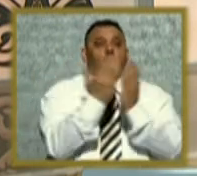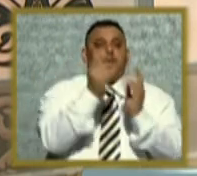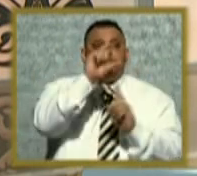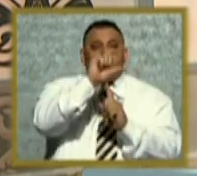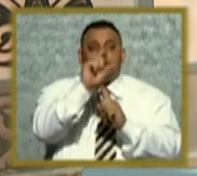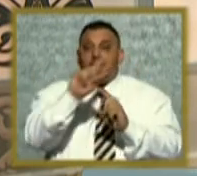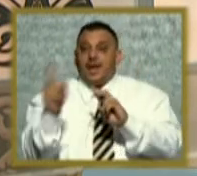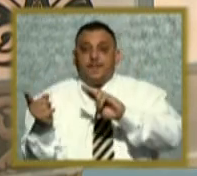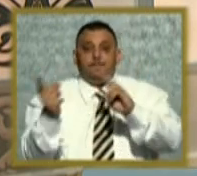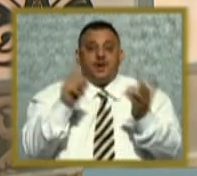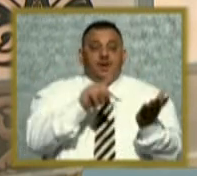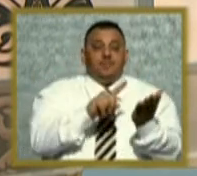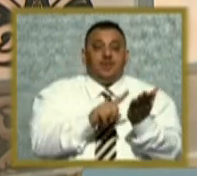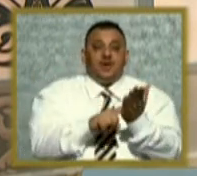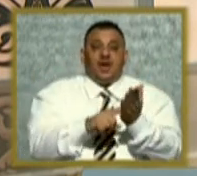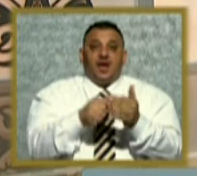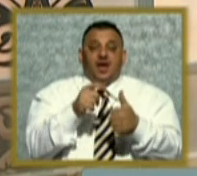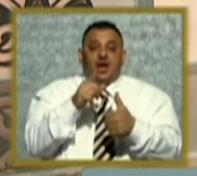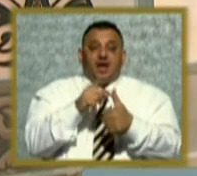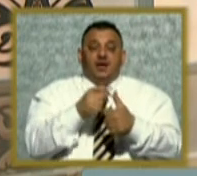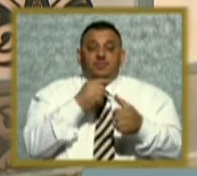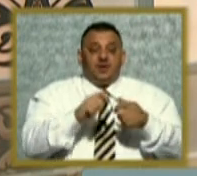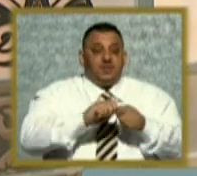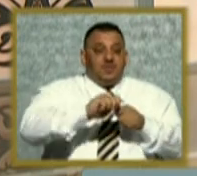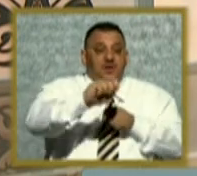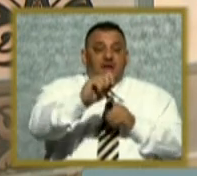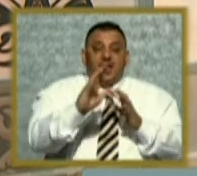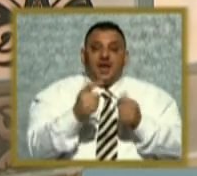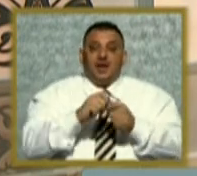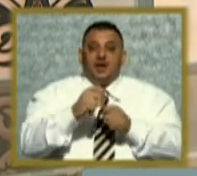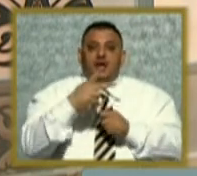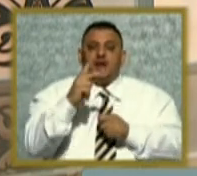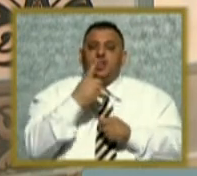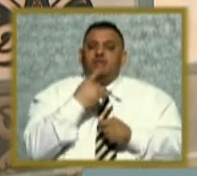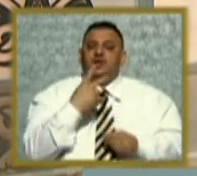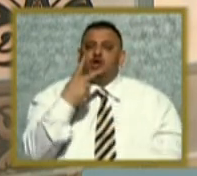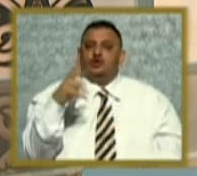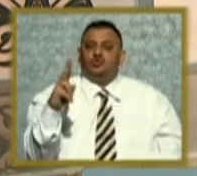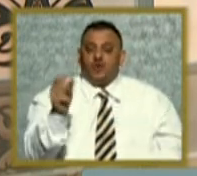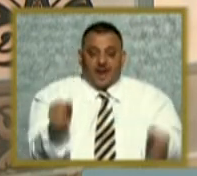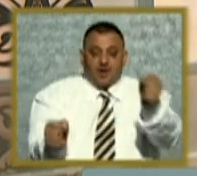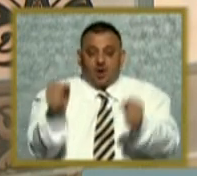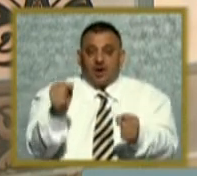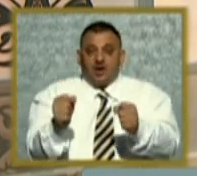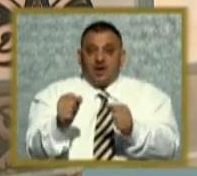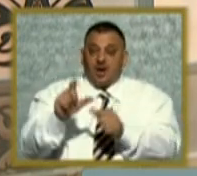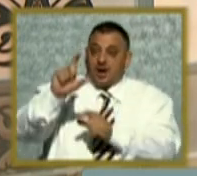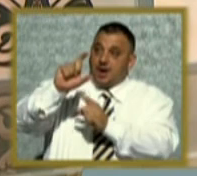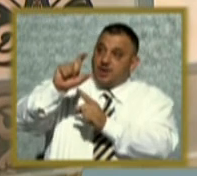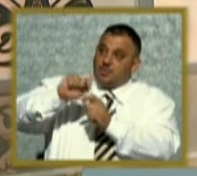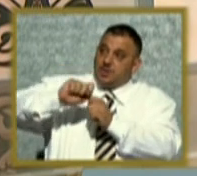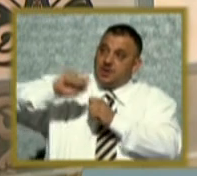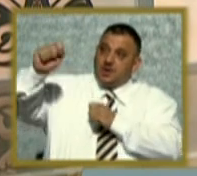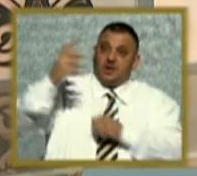الناس في صلاة الجمعة إلا المصلى؟ المصلى يبعد عني 20 دقيقة سواقة والجامع يبعد